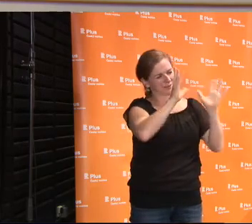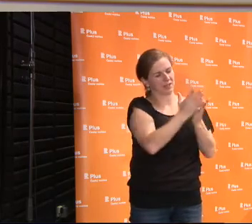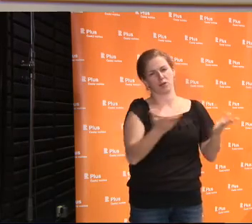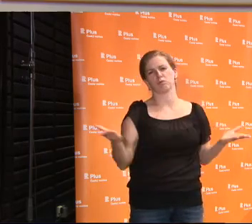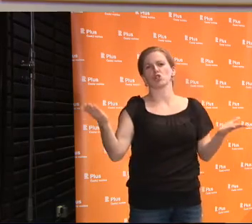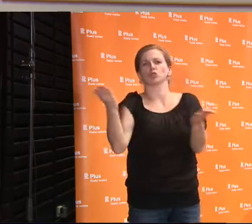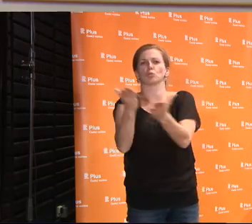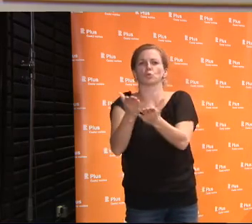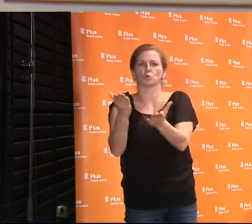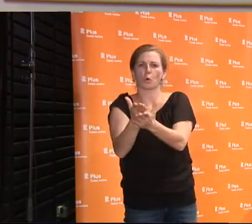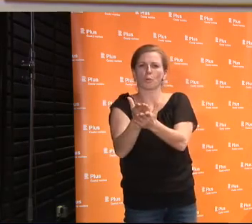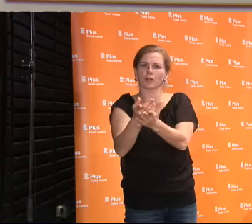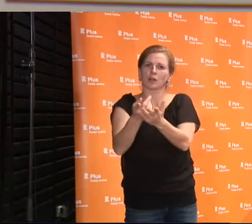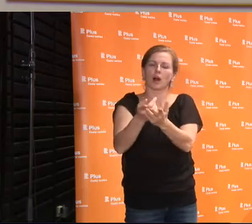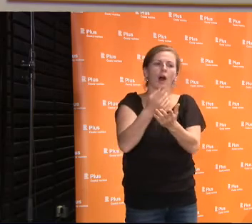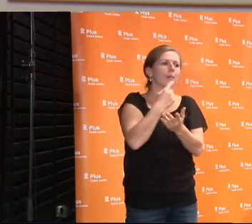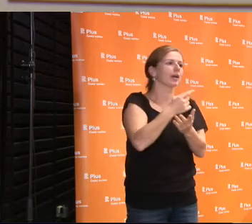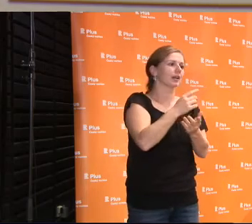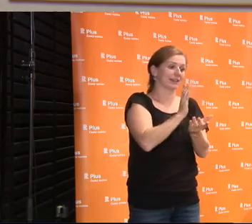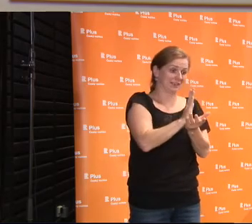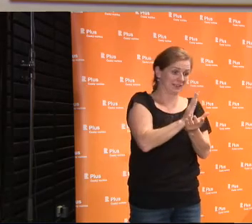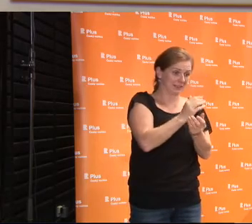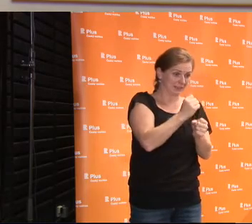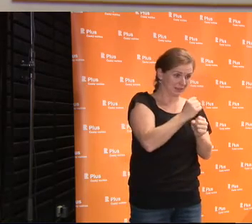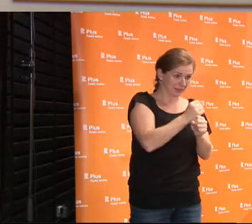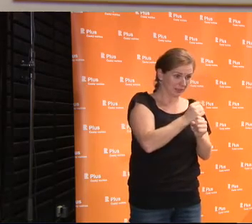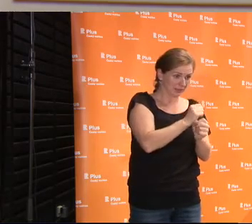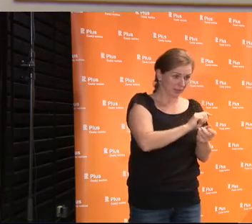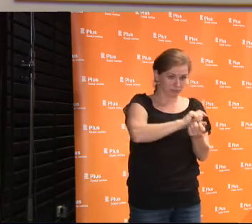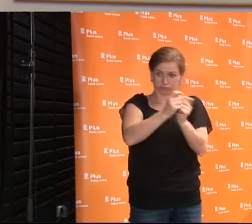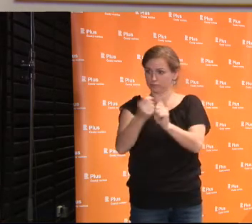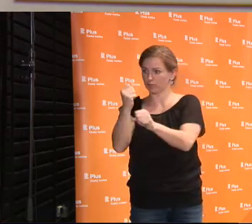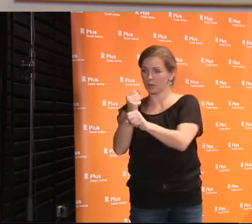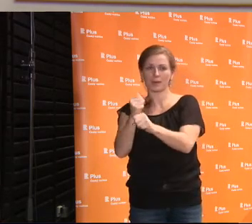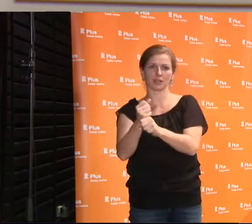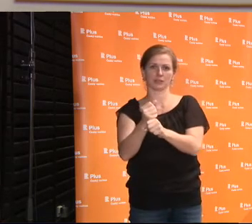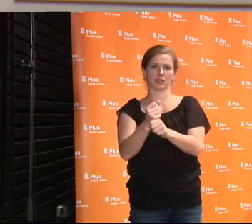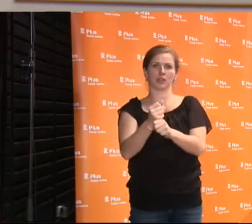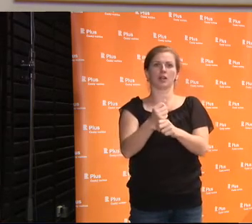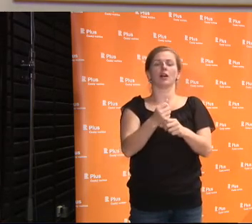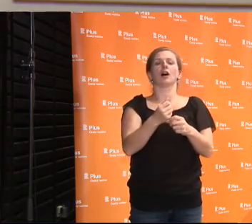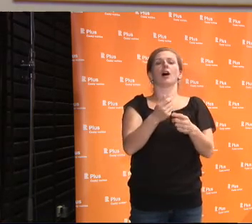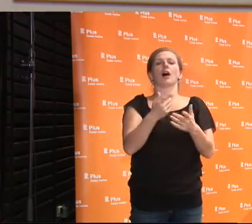stávajících zaměstnání do zaměstnání, která vzniknou, nebo aby umožnili lidem